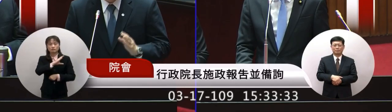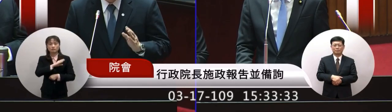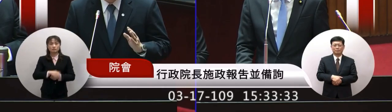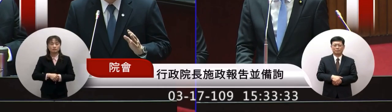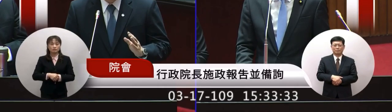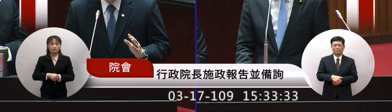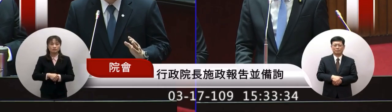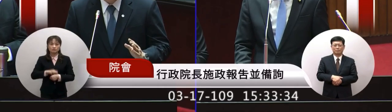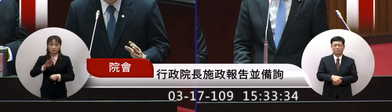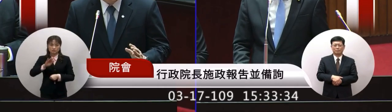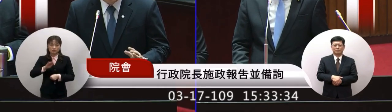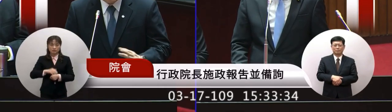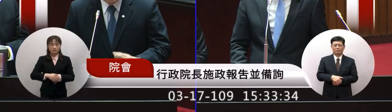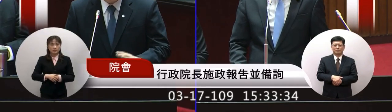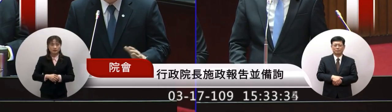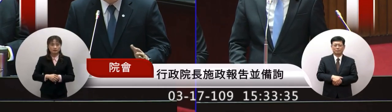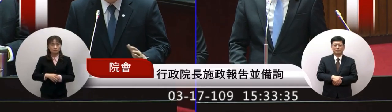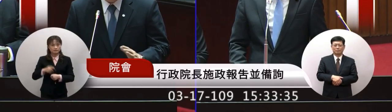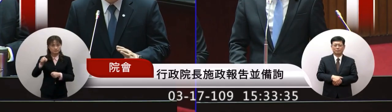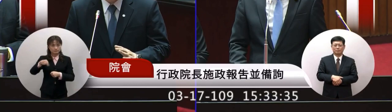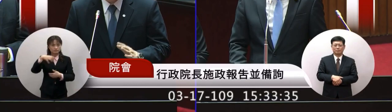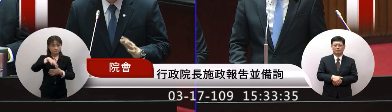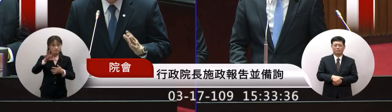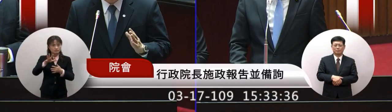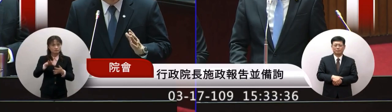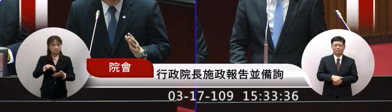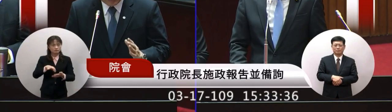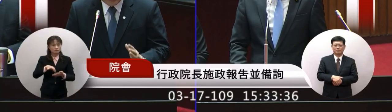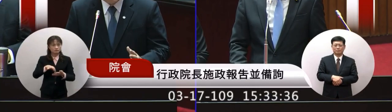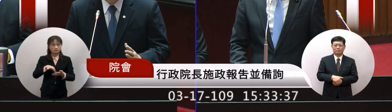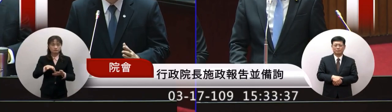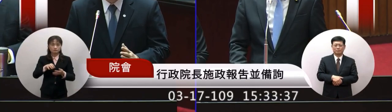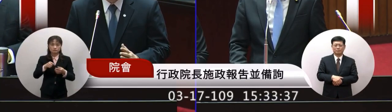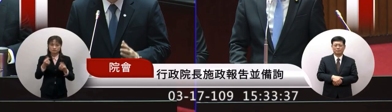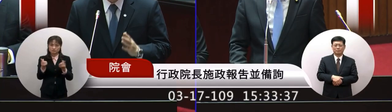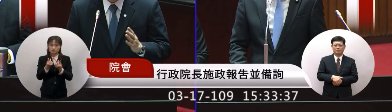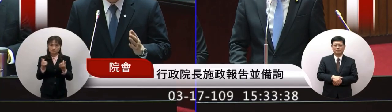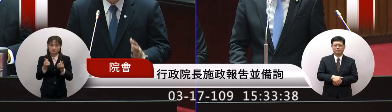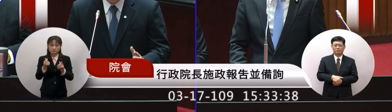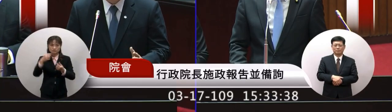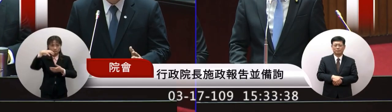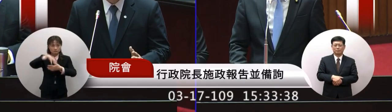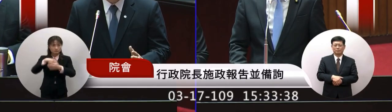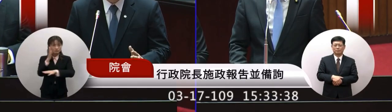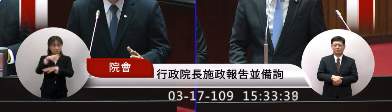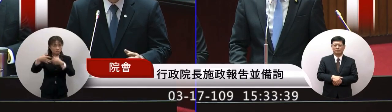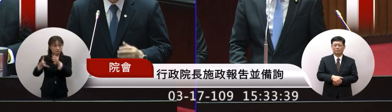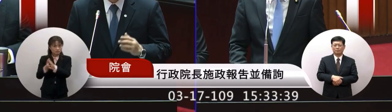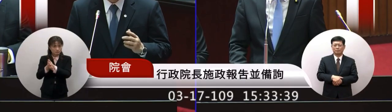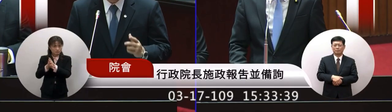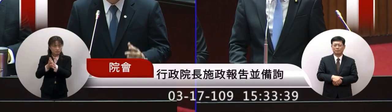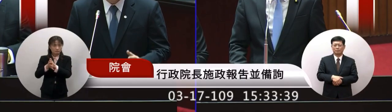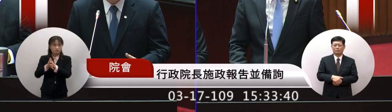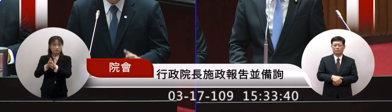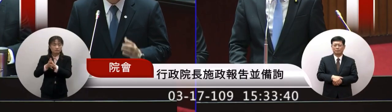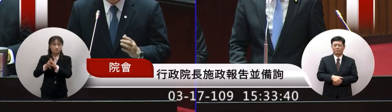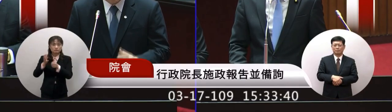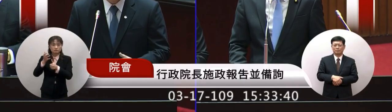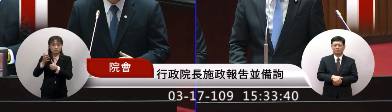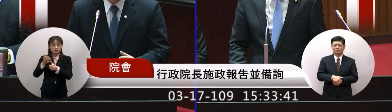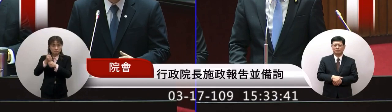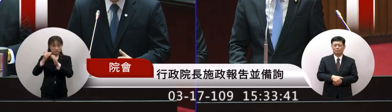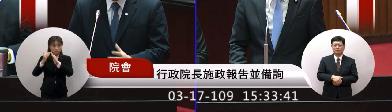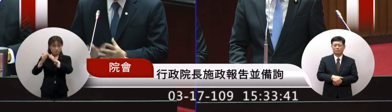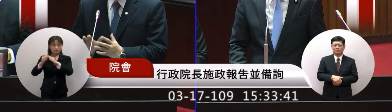然因为这里面涉及到可能就是有内政。不，因为涉及到都市计划，哦，有一些变更或